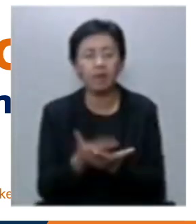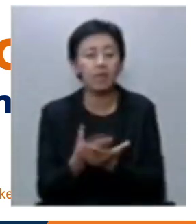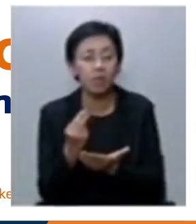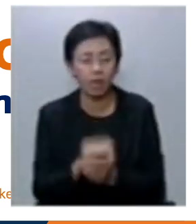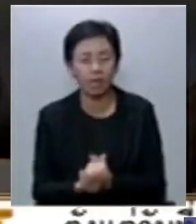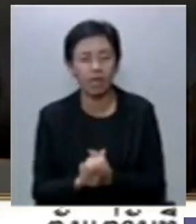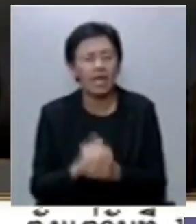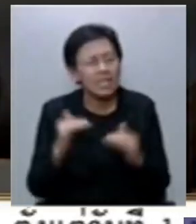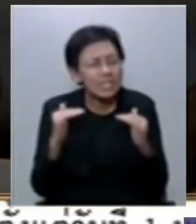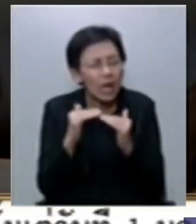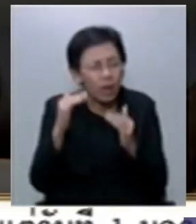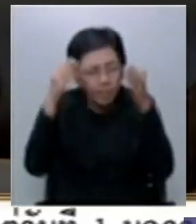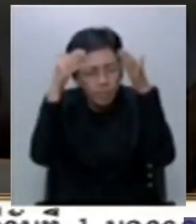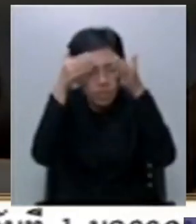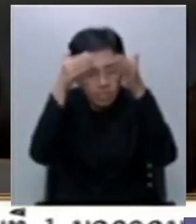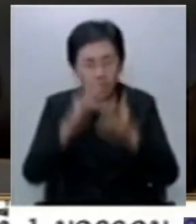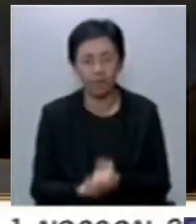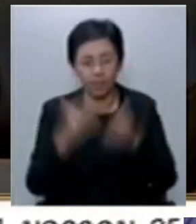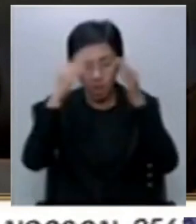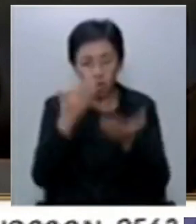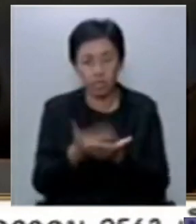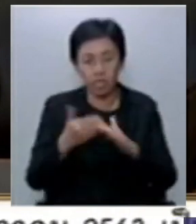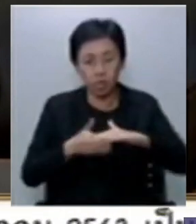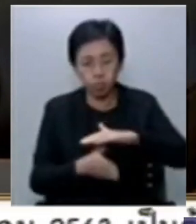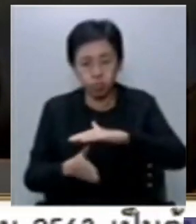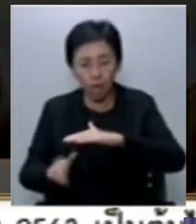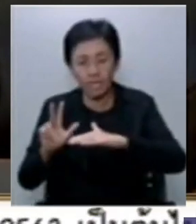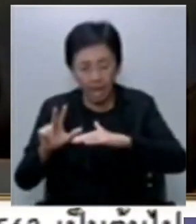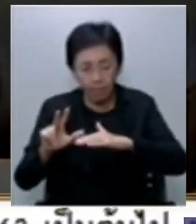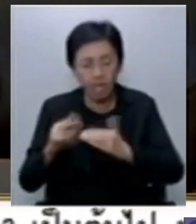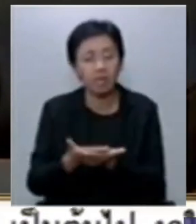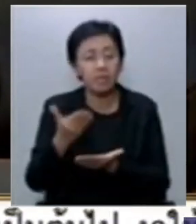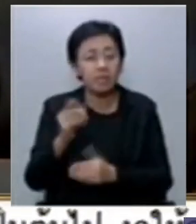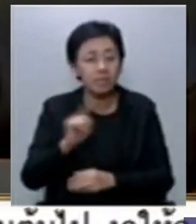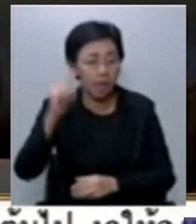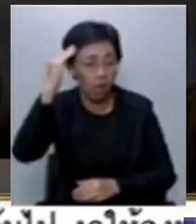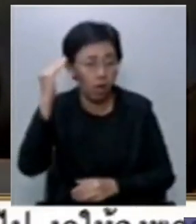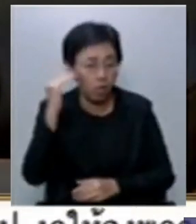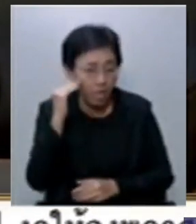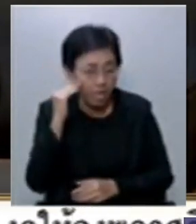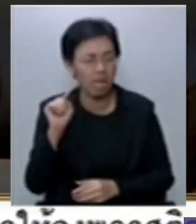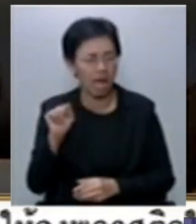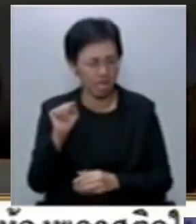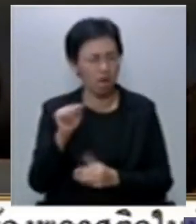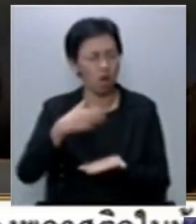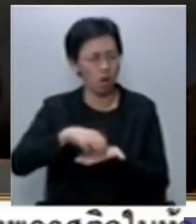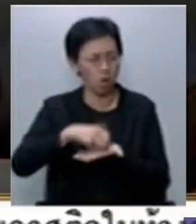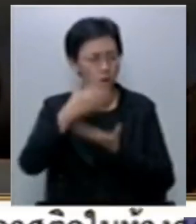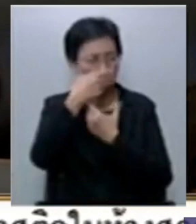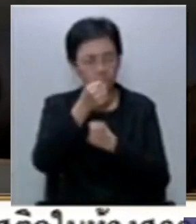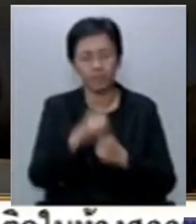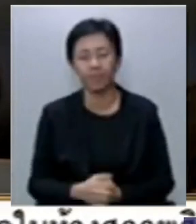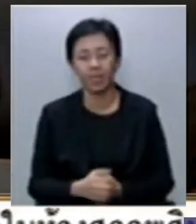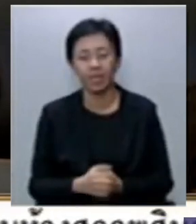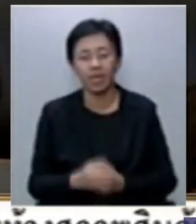ใกล้เคียงกับอินโดนีเซียซื้อเรือดำน้ํา3ลำจากประเทศเกาหลีนะครับท่านประธานเรื่องนี้น่าสนใจมากเรือดำน้ํา